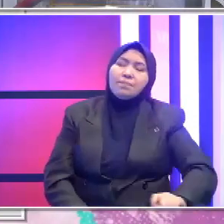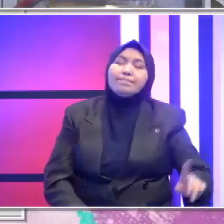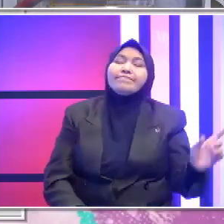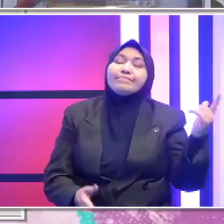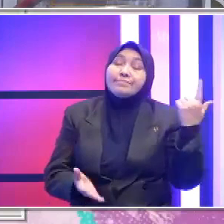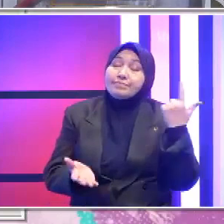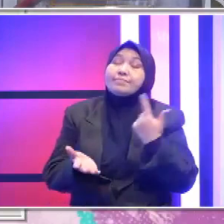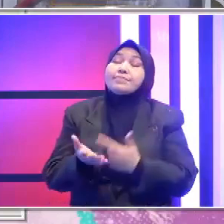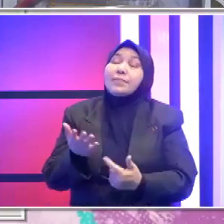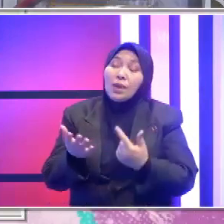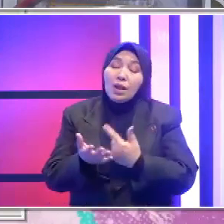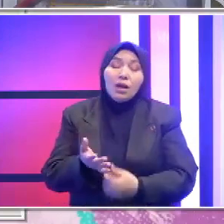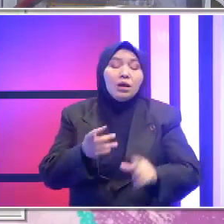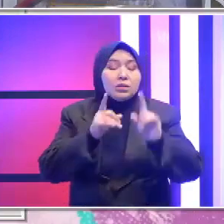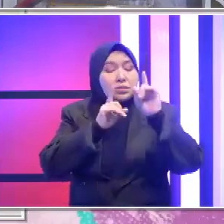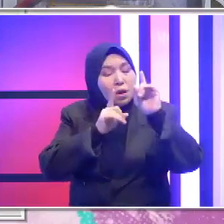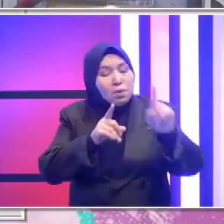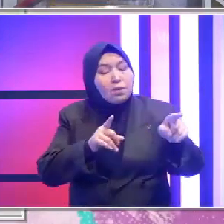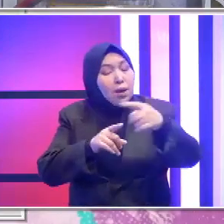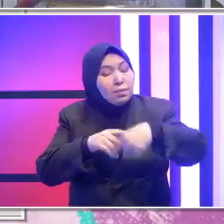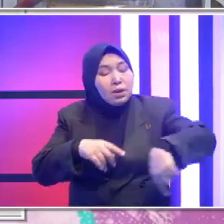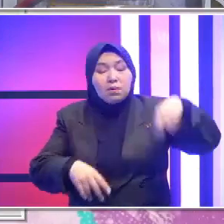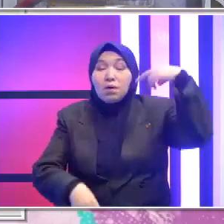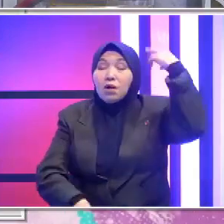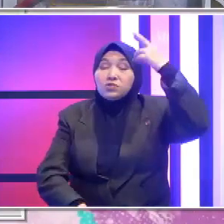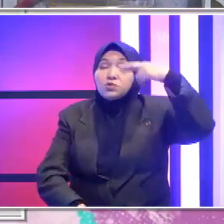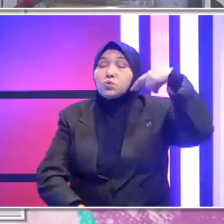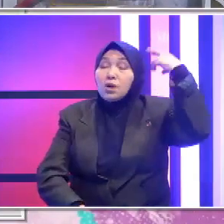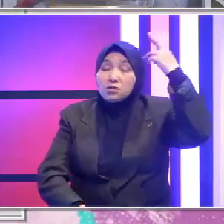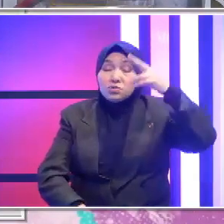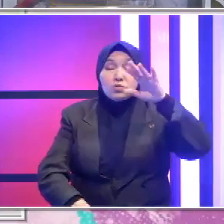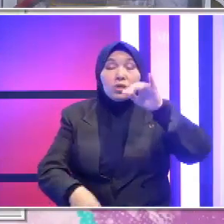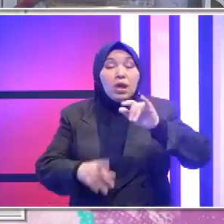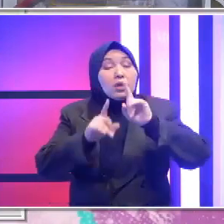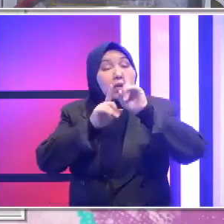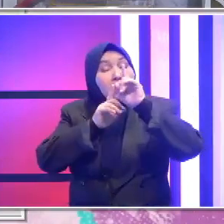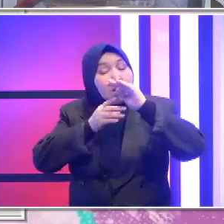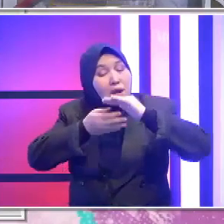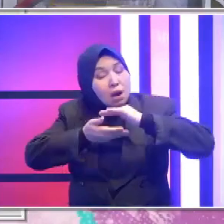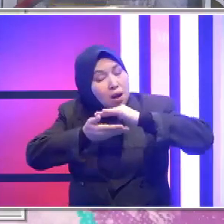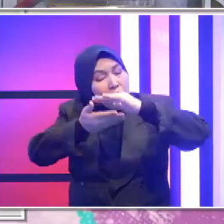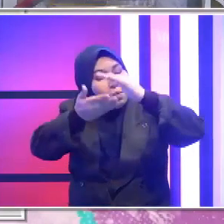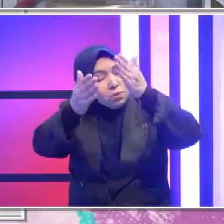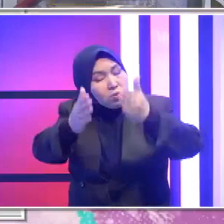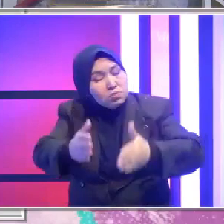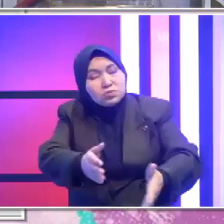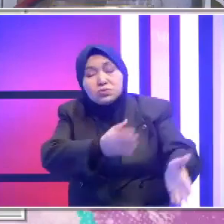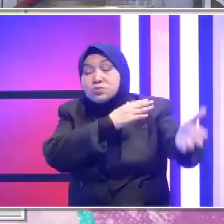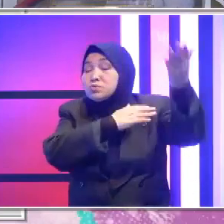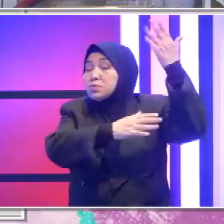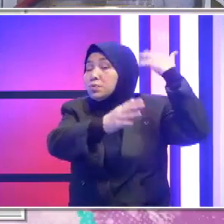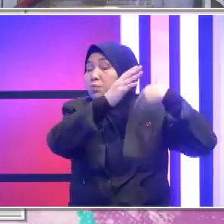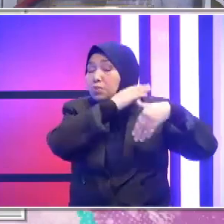zat aja Betung ulmus Ali bin